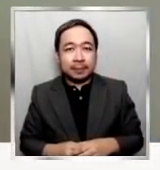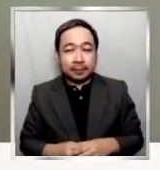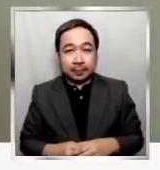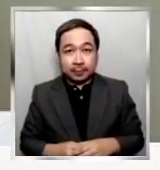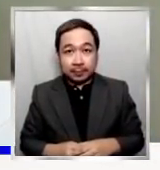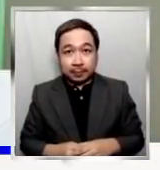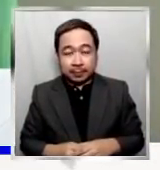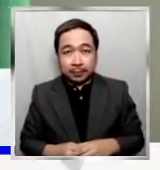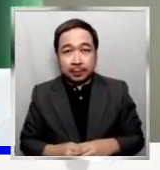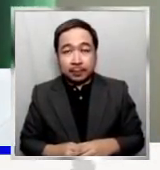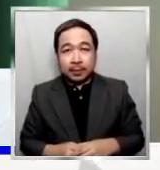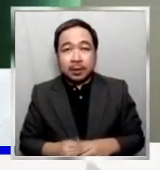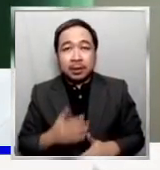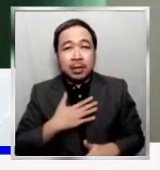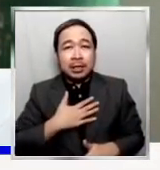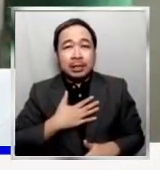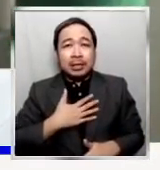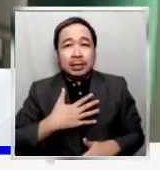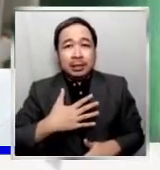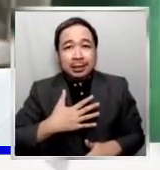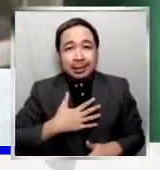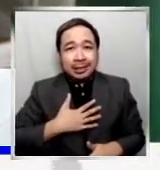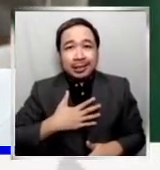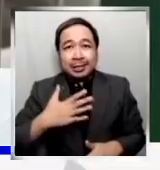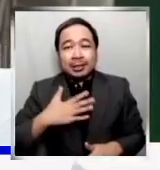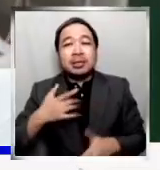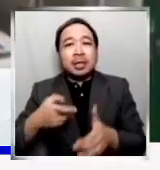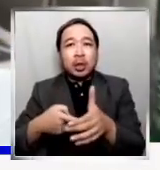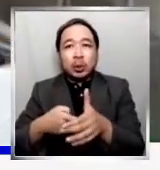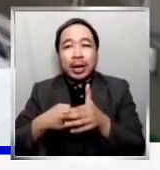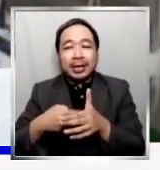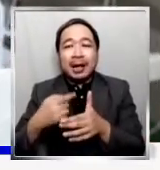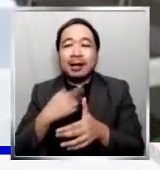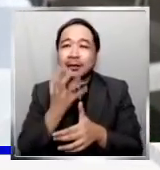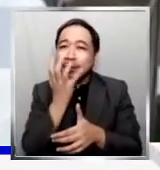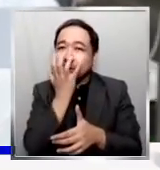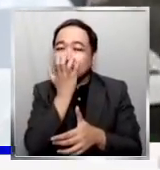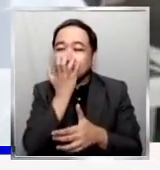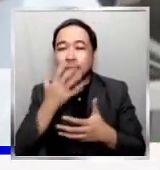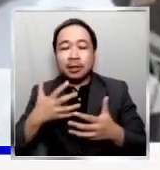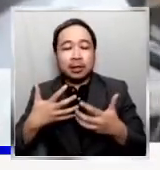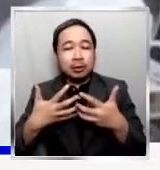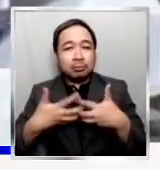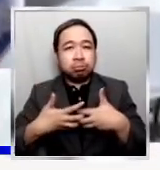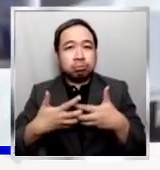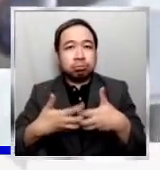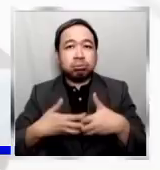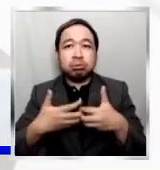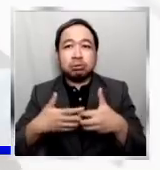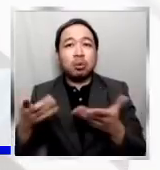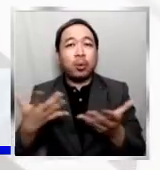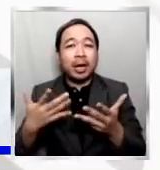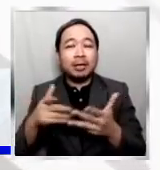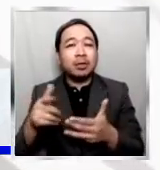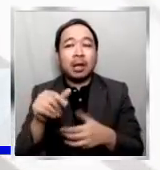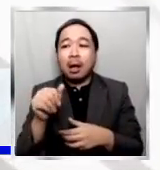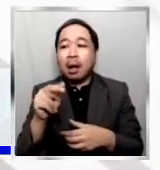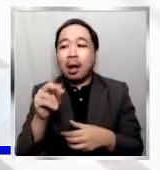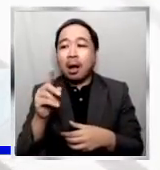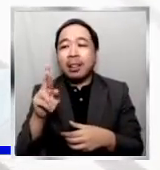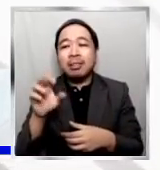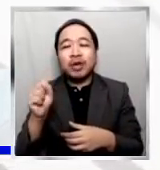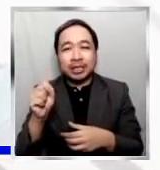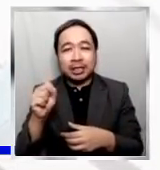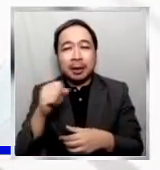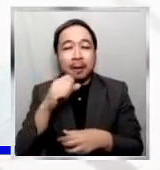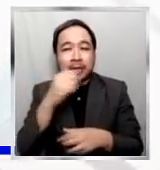Hirap sa paghinga kaya naka-high flow oxygen na ang ilang COVID-19 patients sa Gatanres Bonifacio Medical Center sa Maynila. Kapag naka-high flow